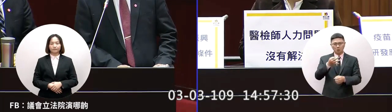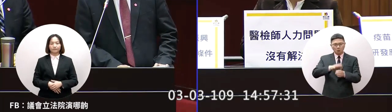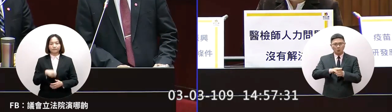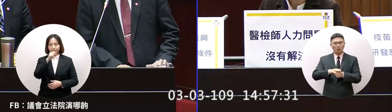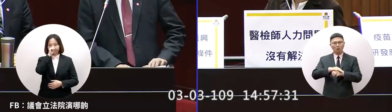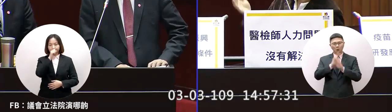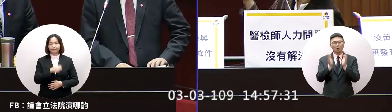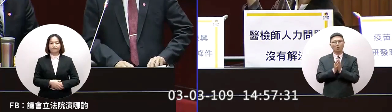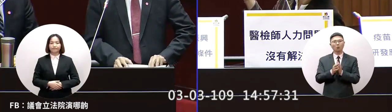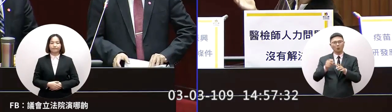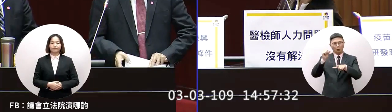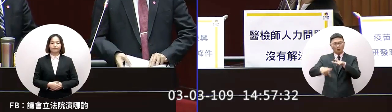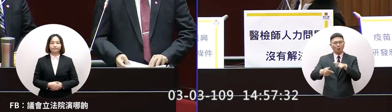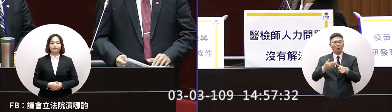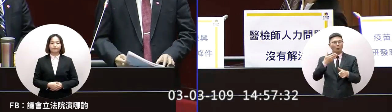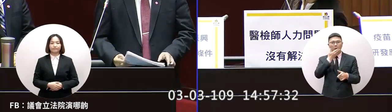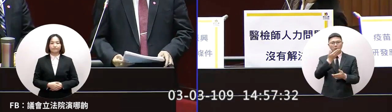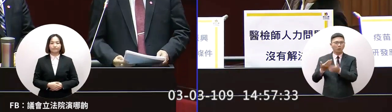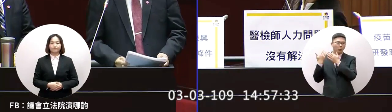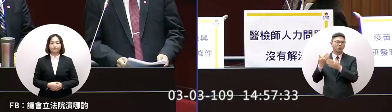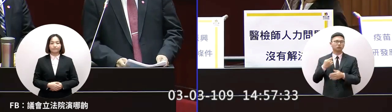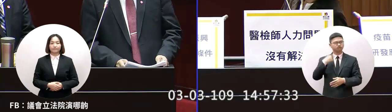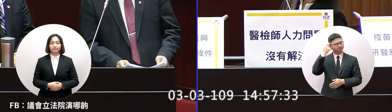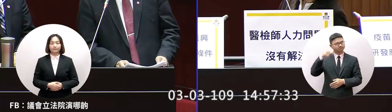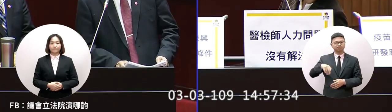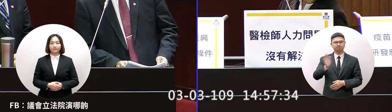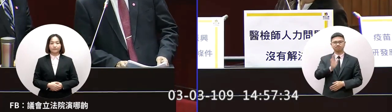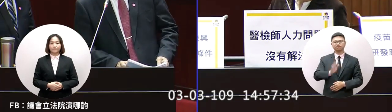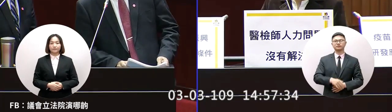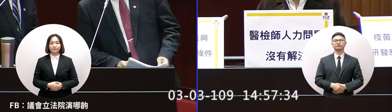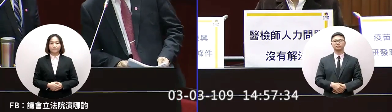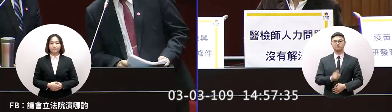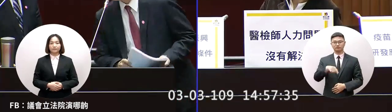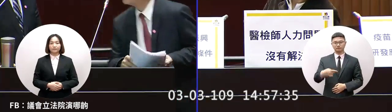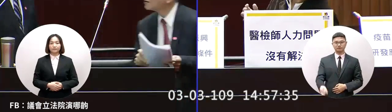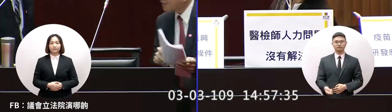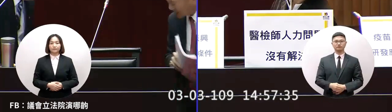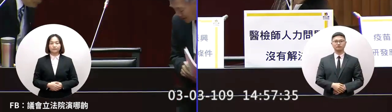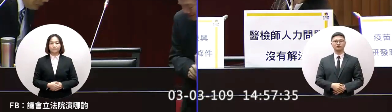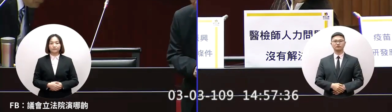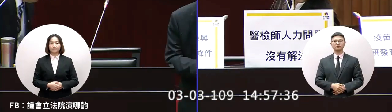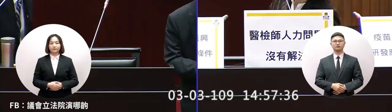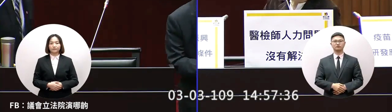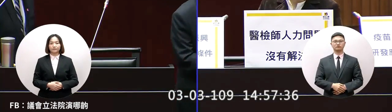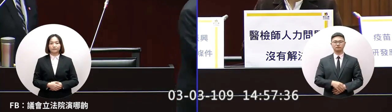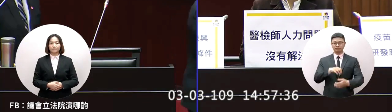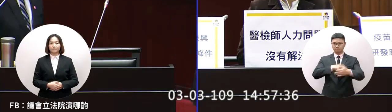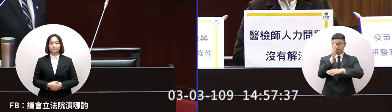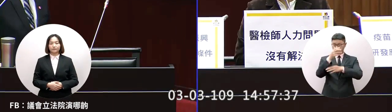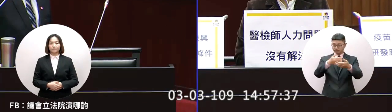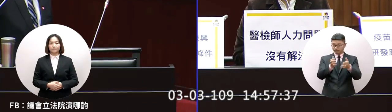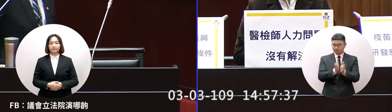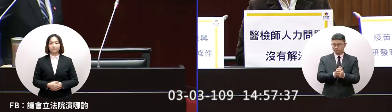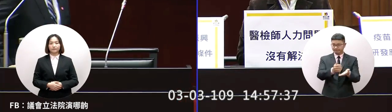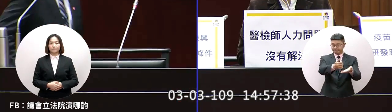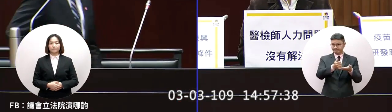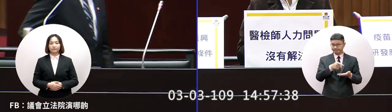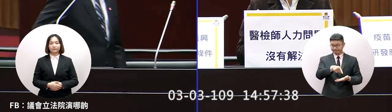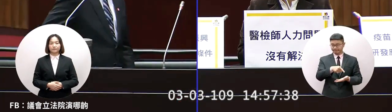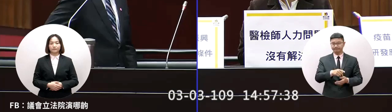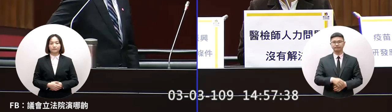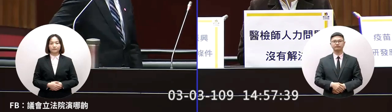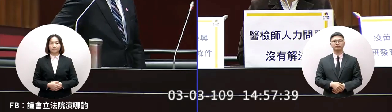好，谢谢。好，那我们下一章。好，再来就是我们要请内政部哈，内政部就